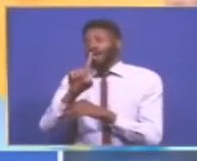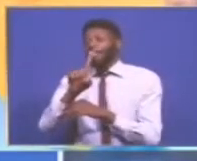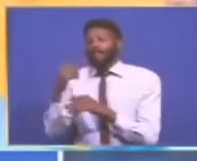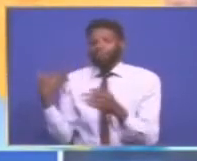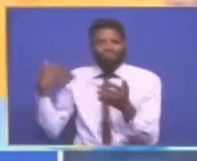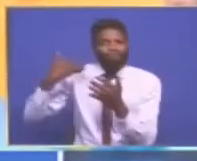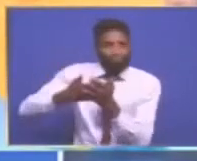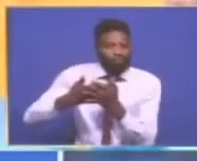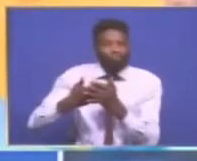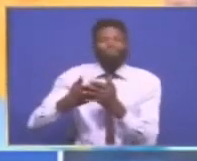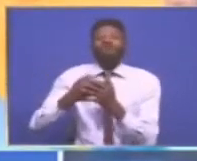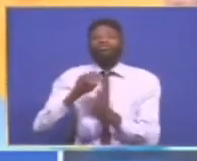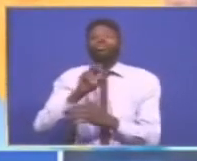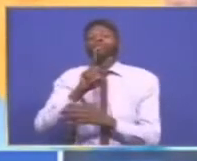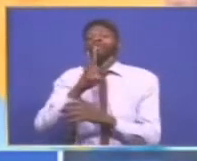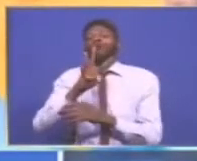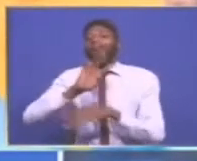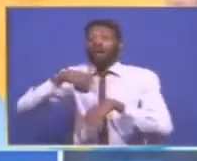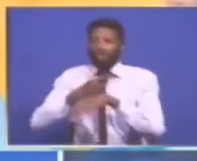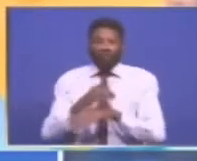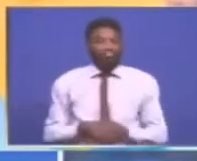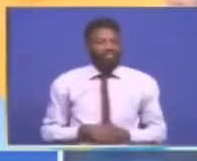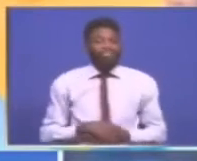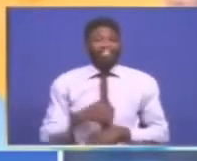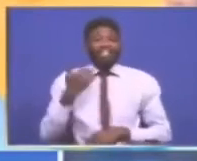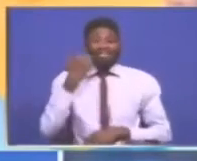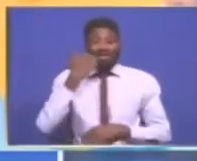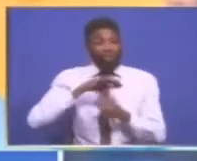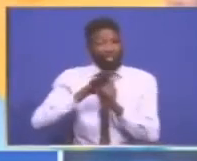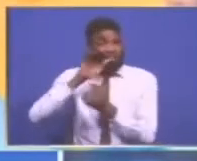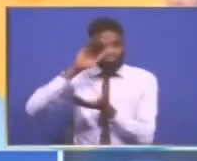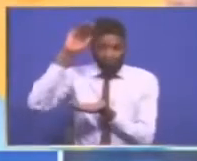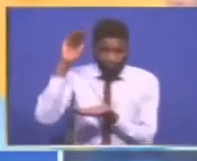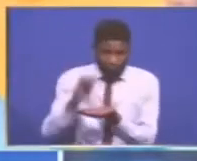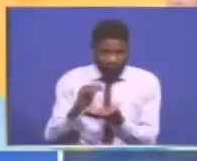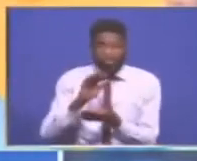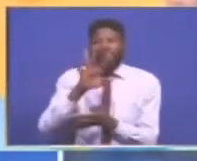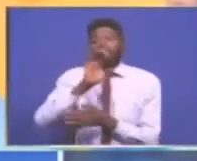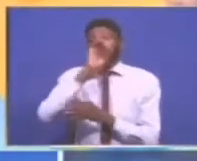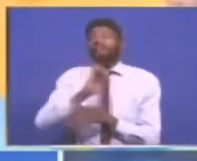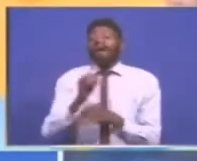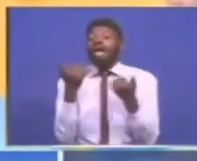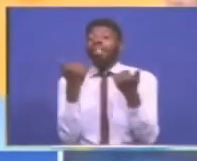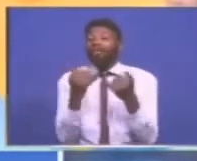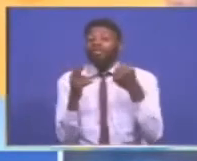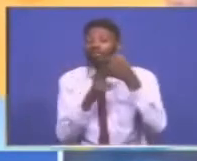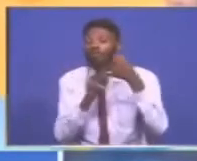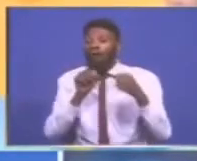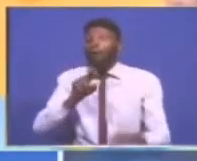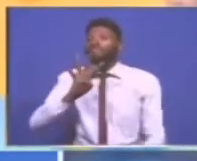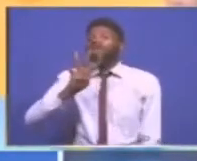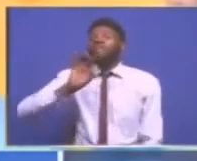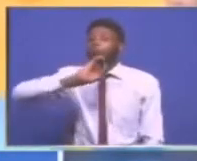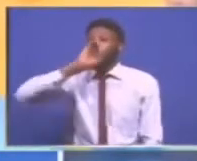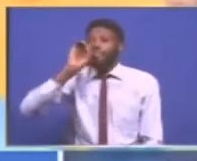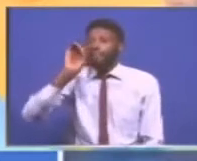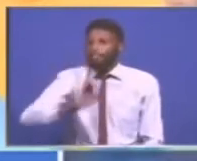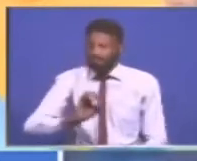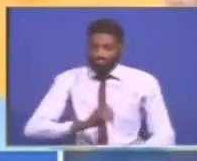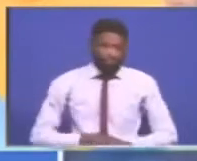24. Kiwango cha maambukizi kimepungua leo kwa 5% na kufikia 7.4%. Visa